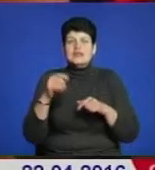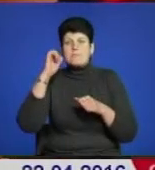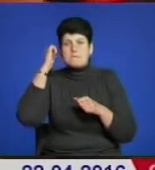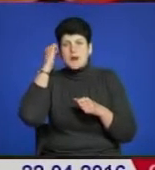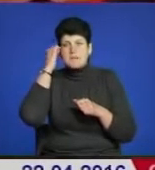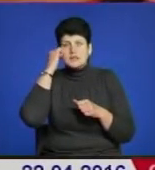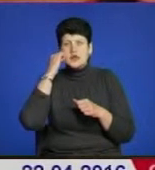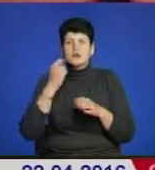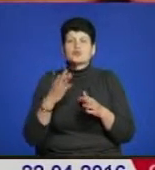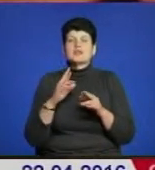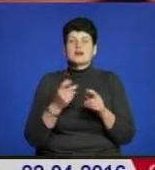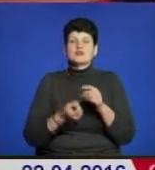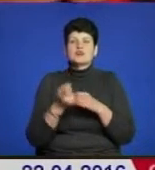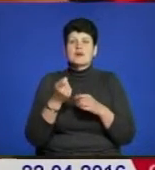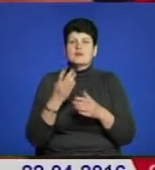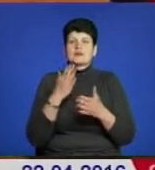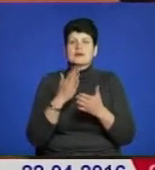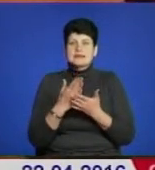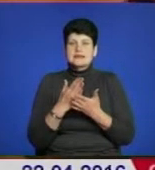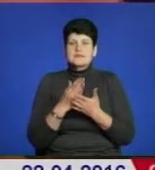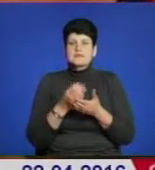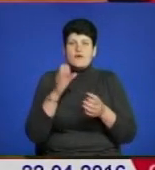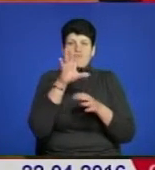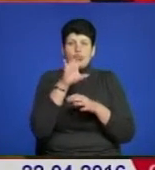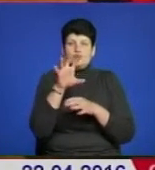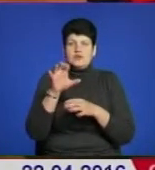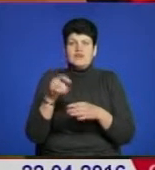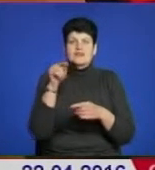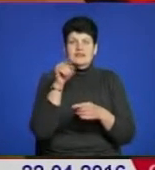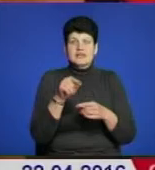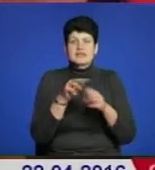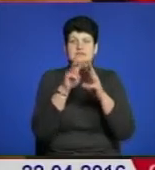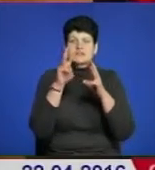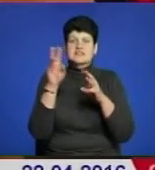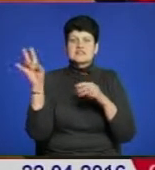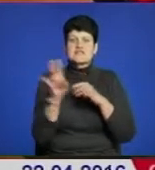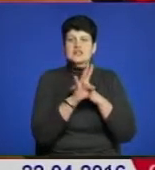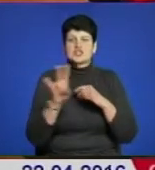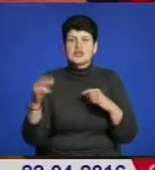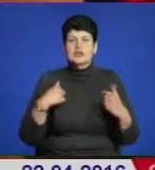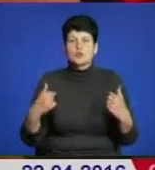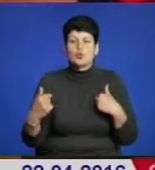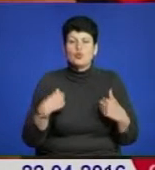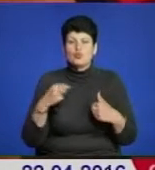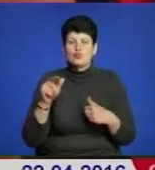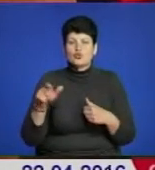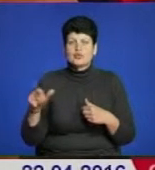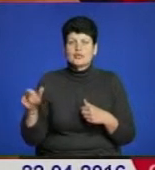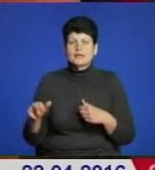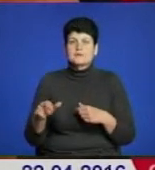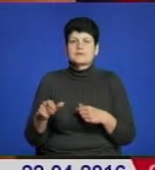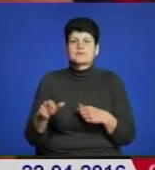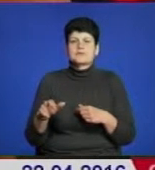джерела, є світлини тих священомучеників, тих наших